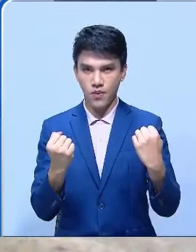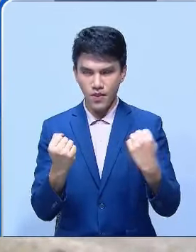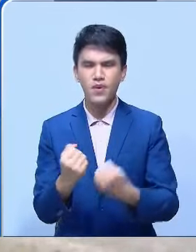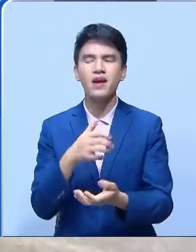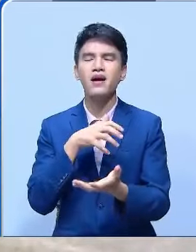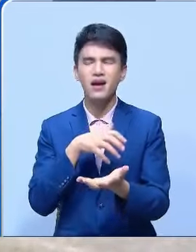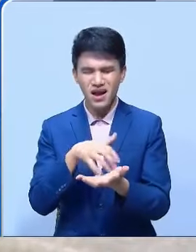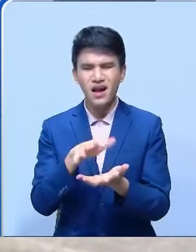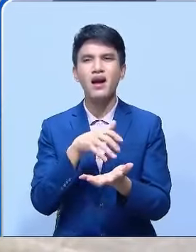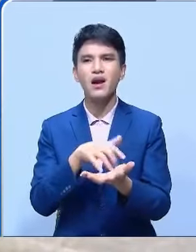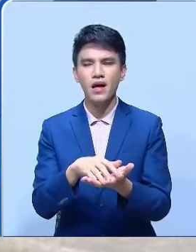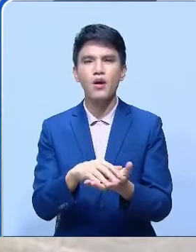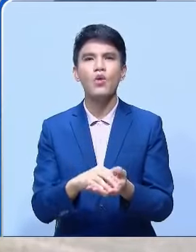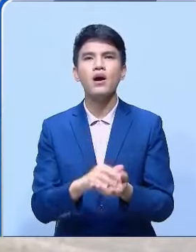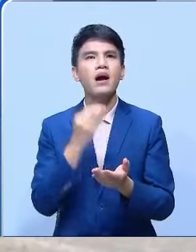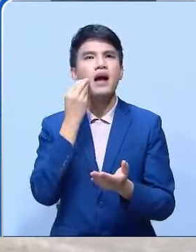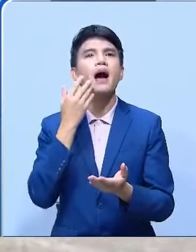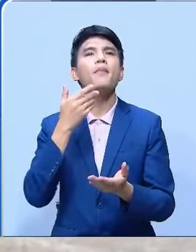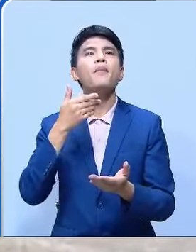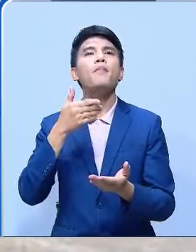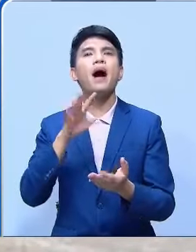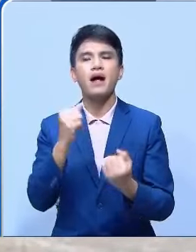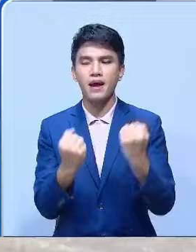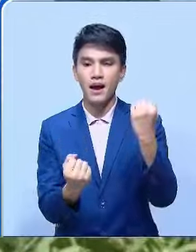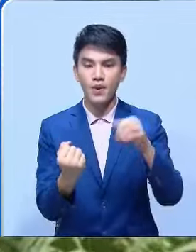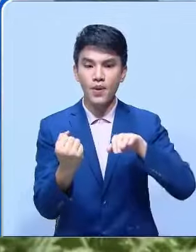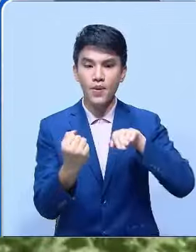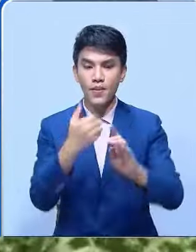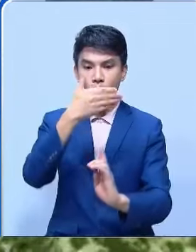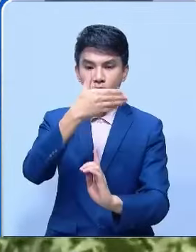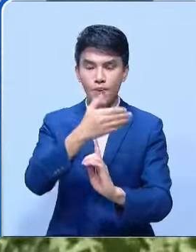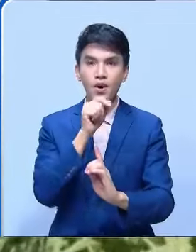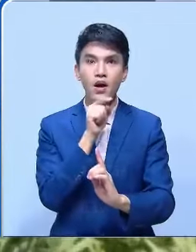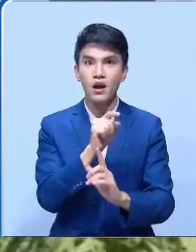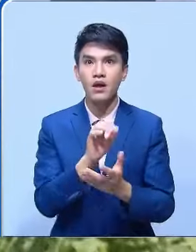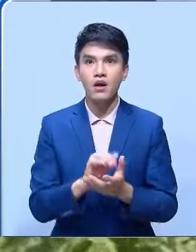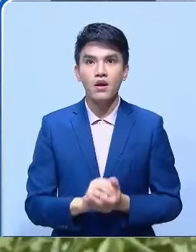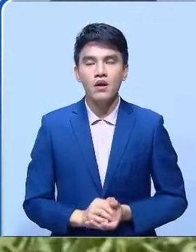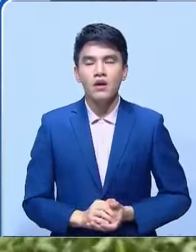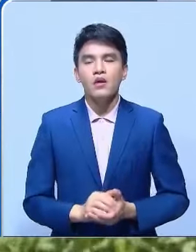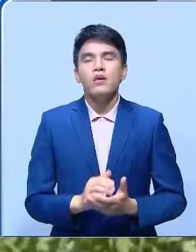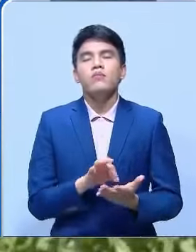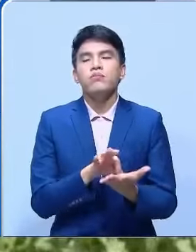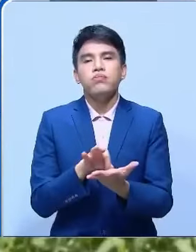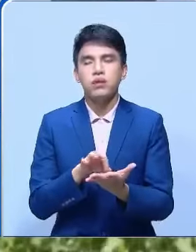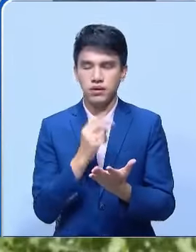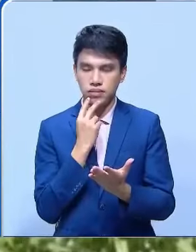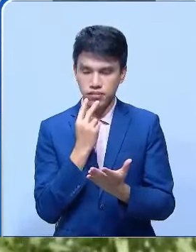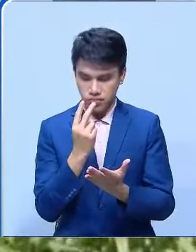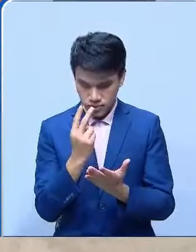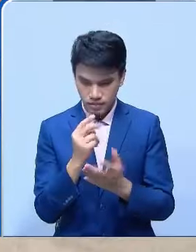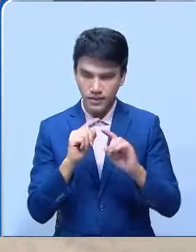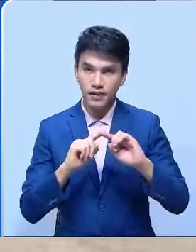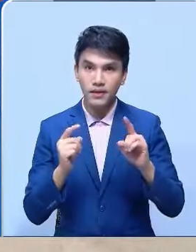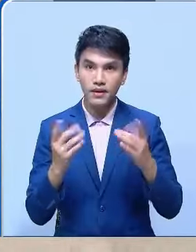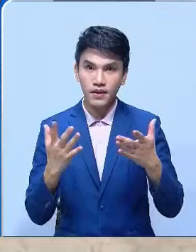ว่าจะไปบ้านสวนทีเนี้ยพอขับมาถึงปากซอยปุ๊บก็หยุดดู GPS ก็ GPS มันบ